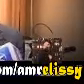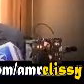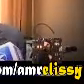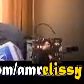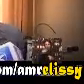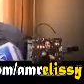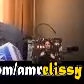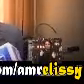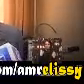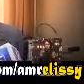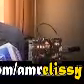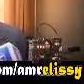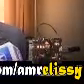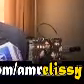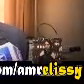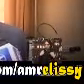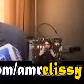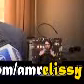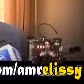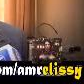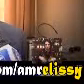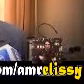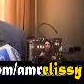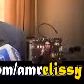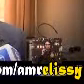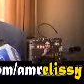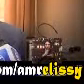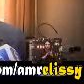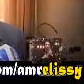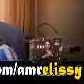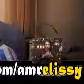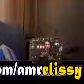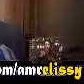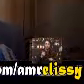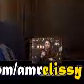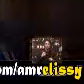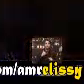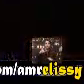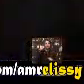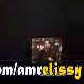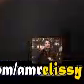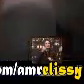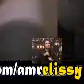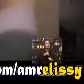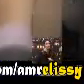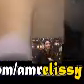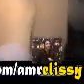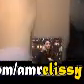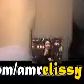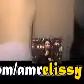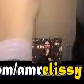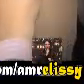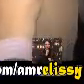و7000 وبتاع، وما عنديش امكانيات انا الهكره دي. اتصلت